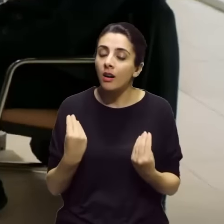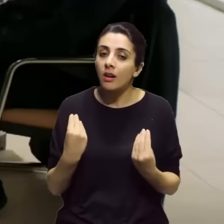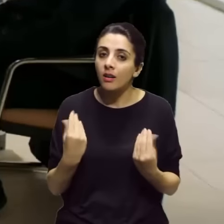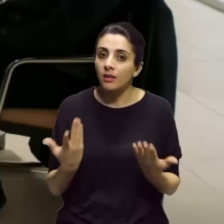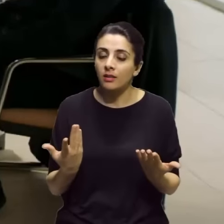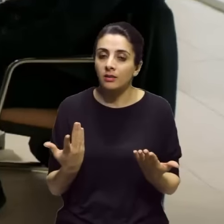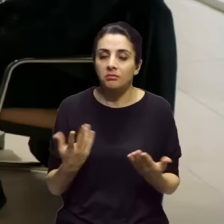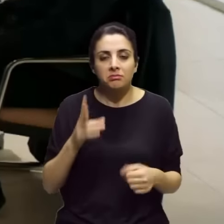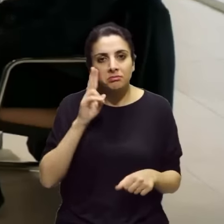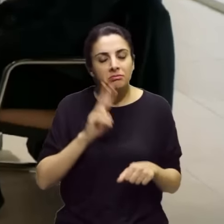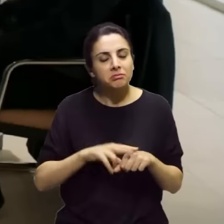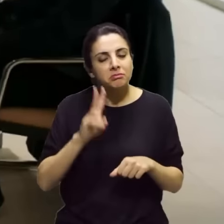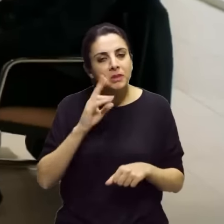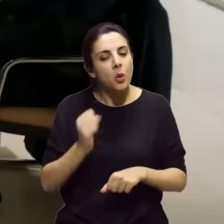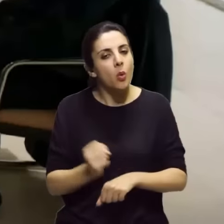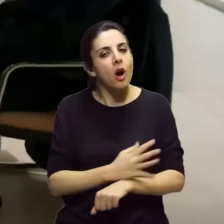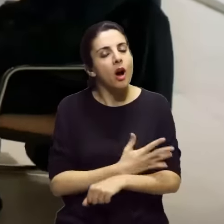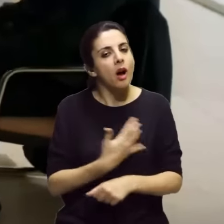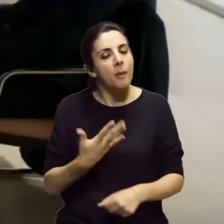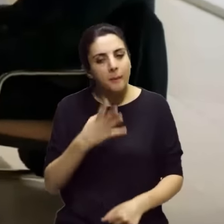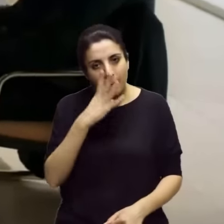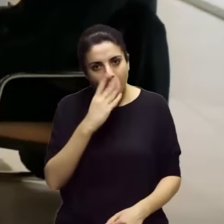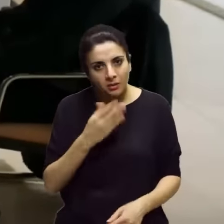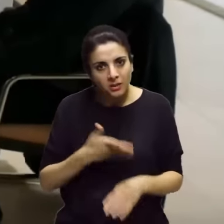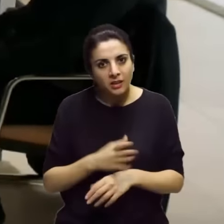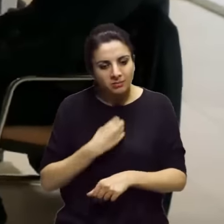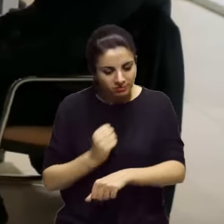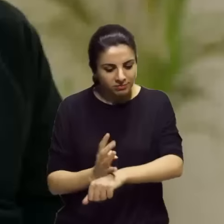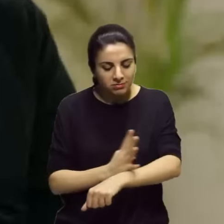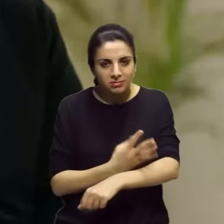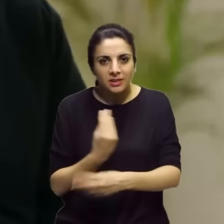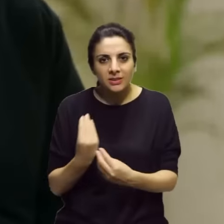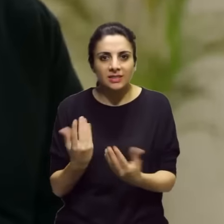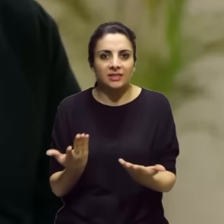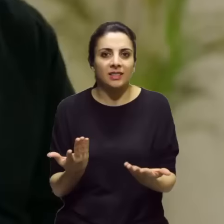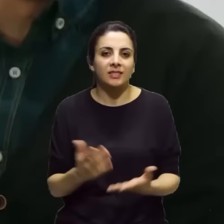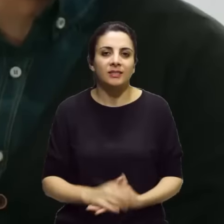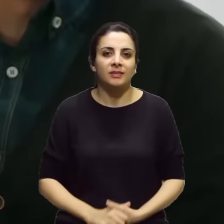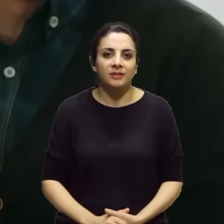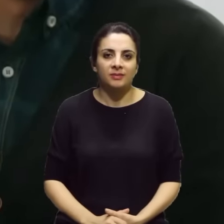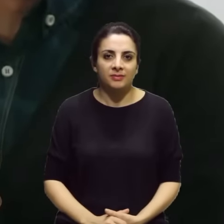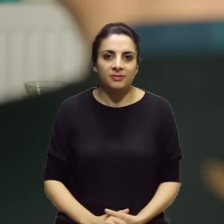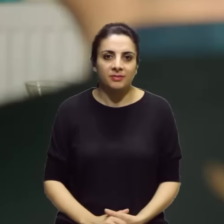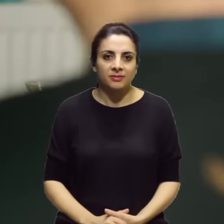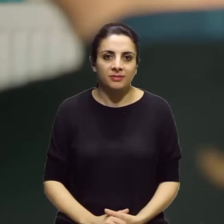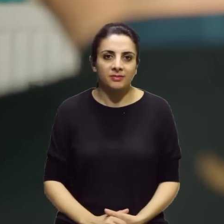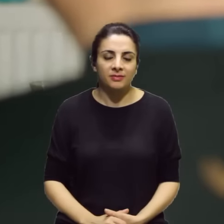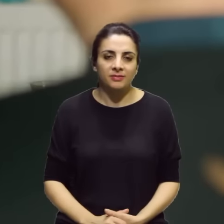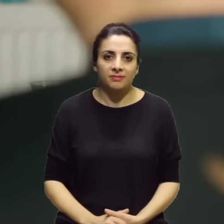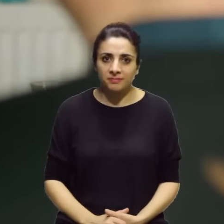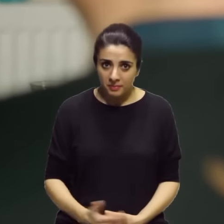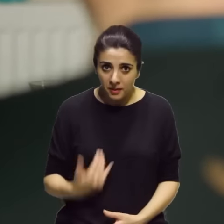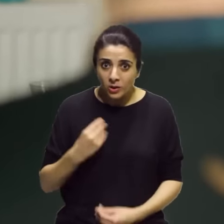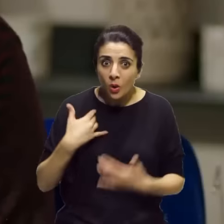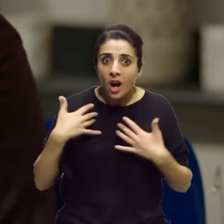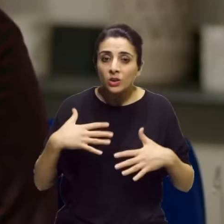vay vay vay. Vallahi gurur duyuyorum seninle oğlum. Ne diyeyim ben sana? Baksana tüylerim diken diken oldu. Kulunu gösterdi. Ya ben de o